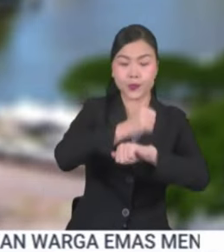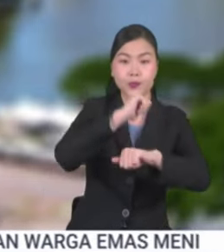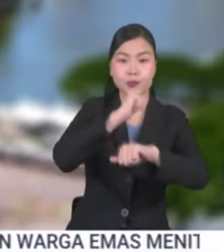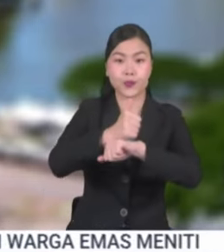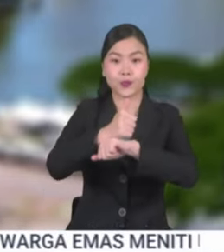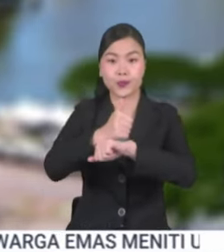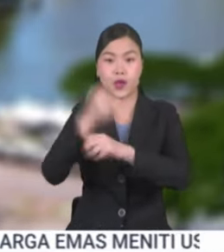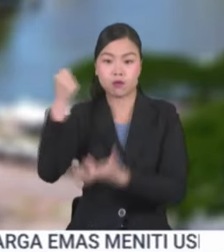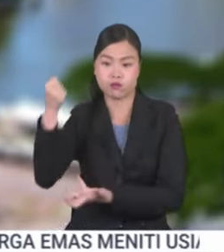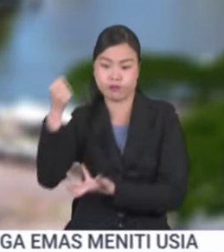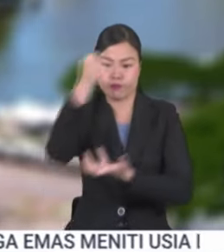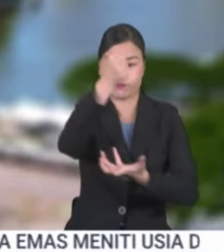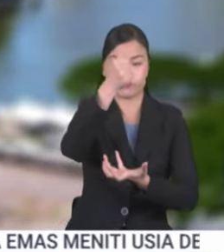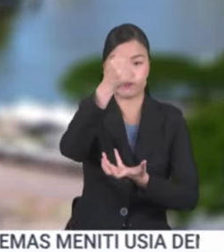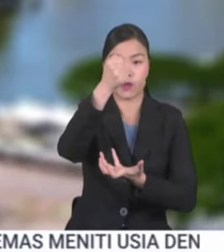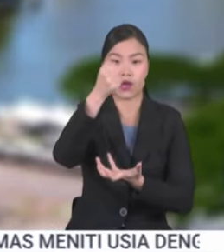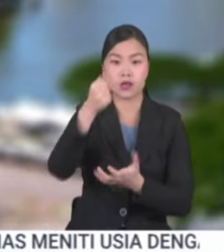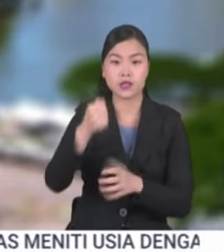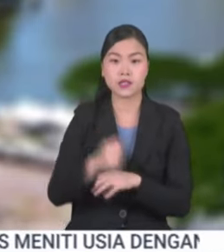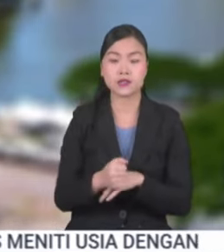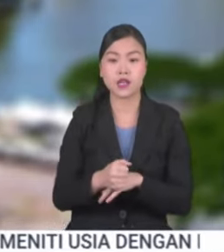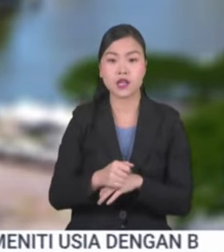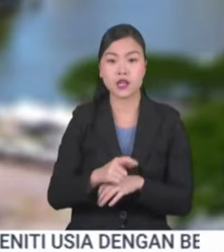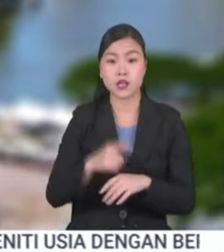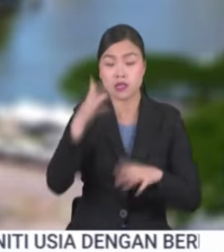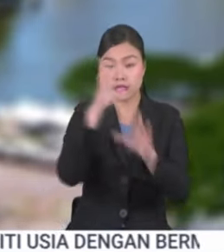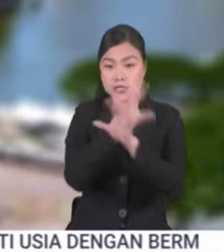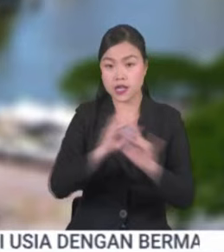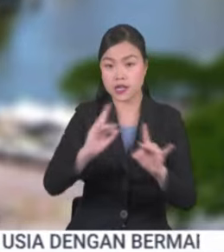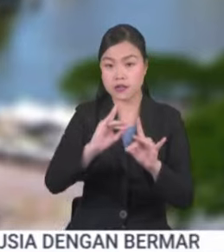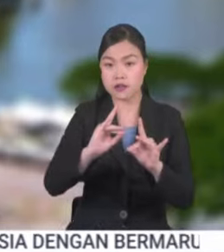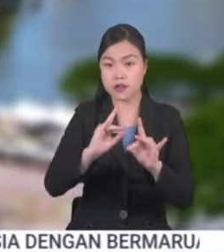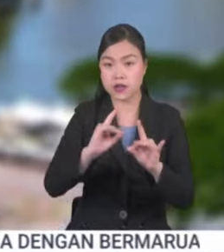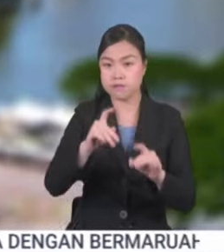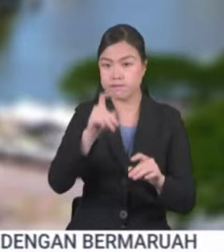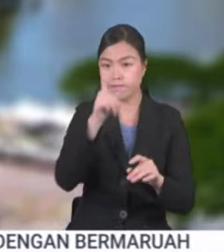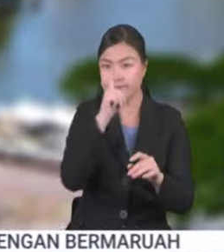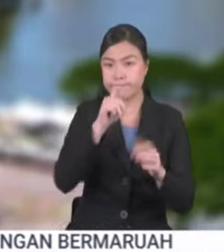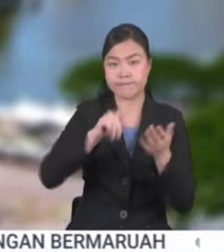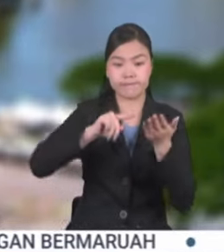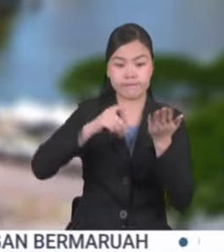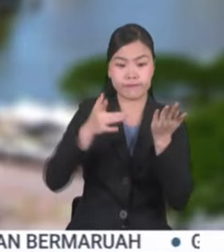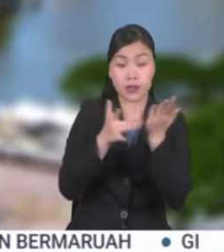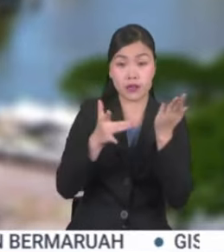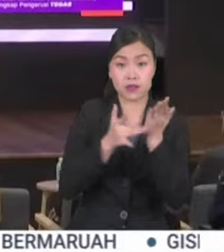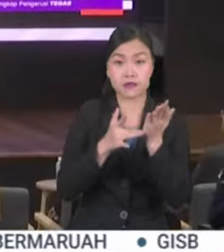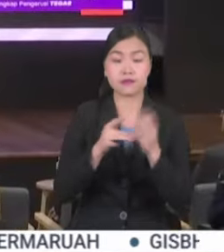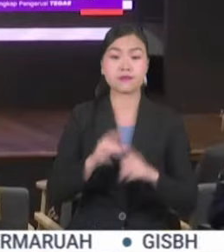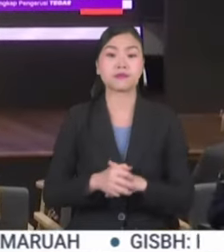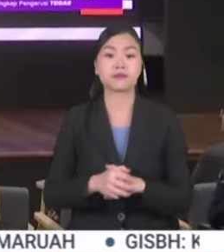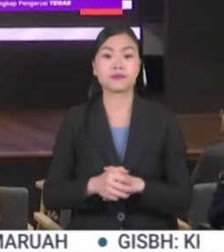baru tabung ekonomi gagasan anak Sarawak tegas Digital Nomad Lodge.